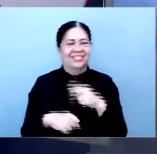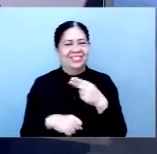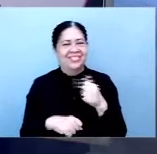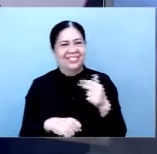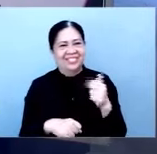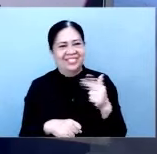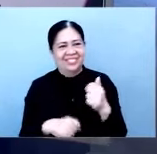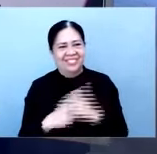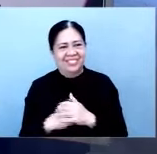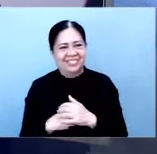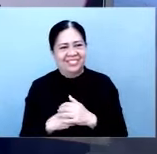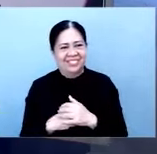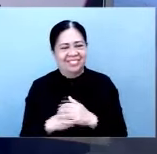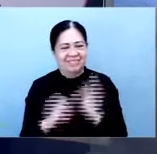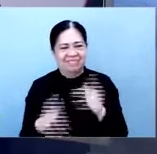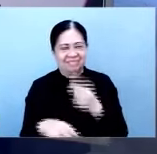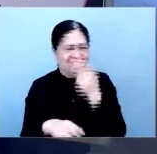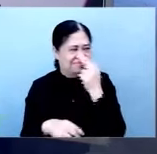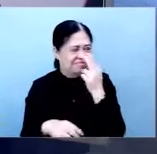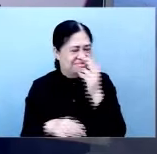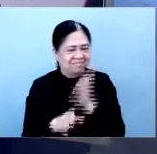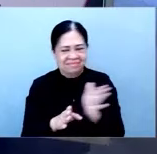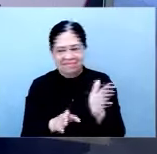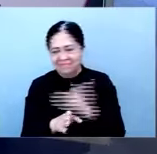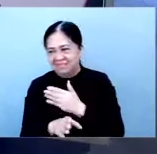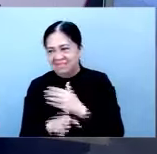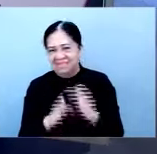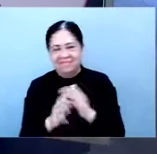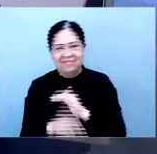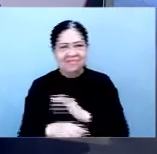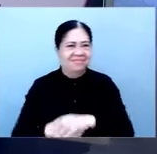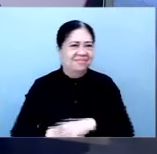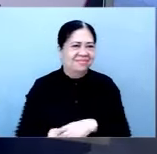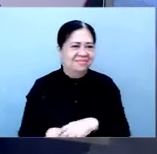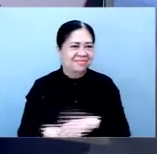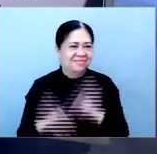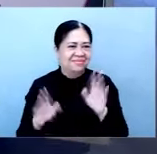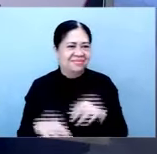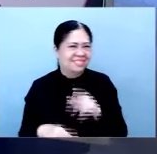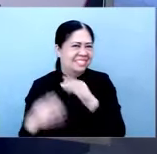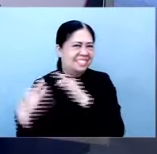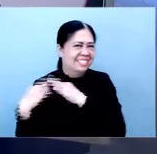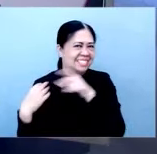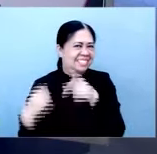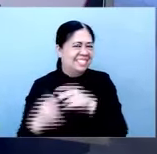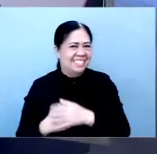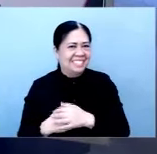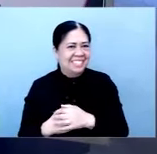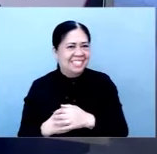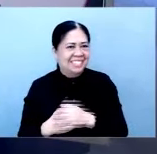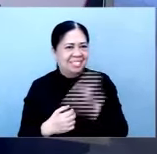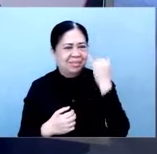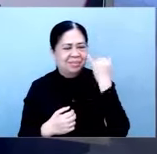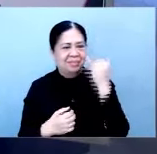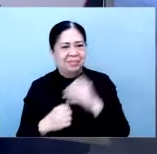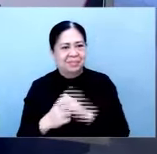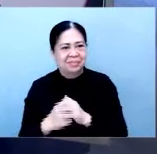Teka, magalap nga ako ng joke. Well, kasalanan kasi ito ni Jeffrey Chaucer.